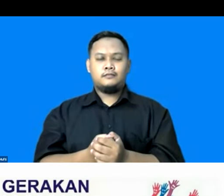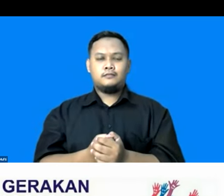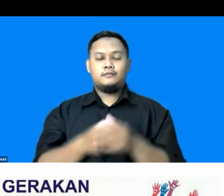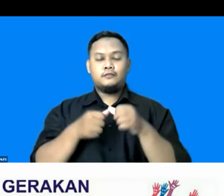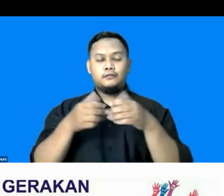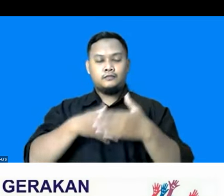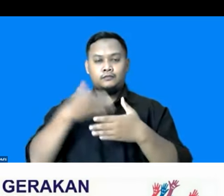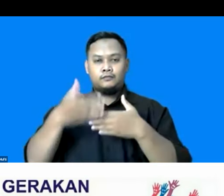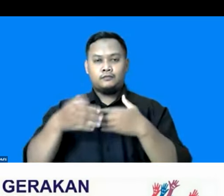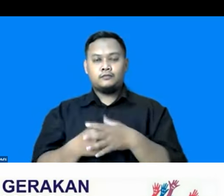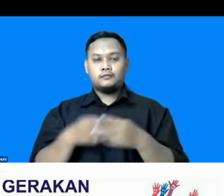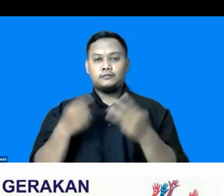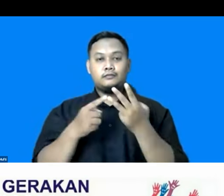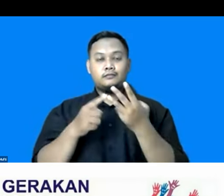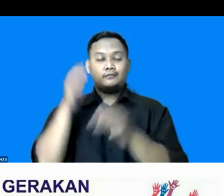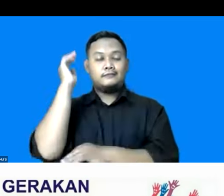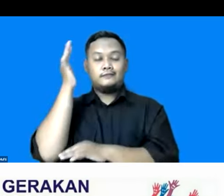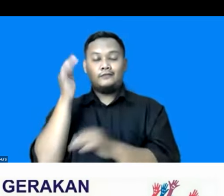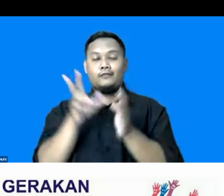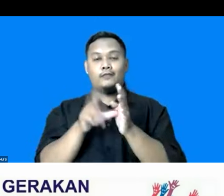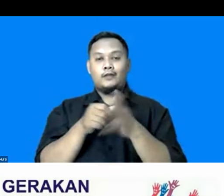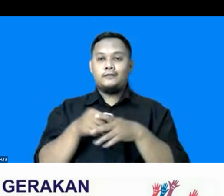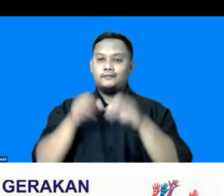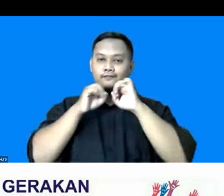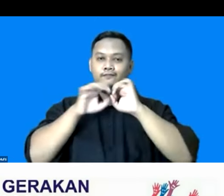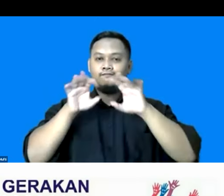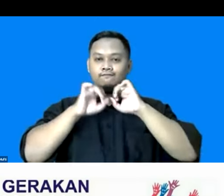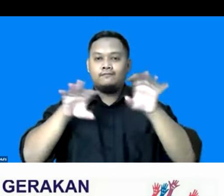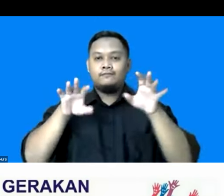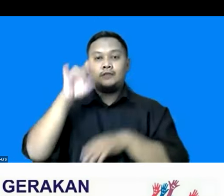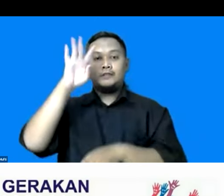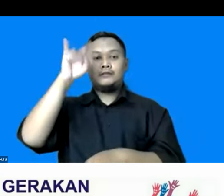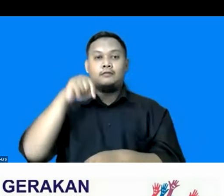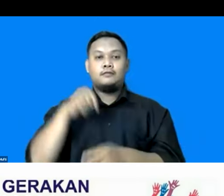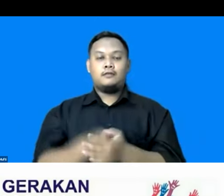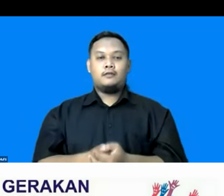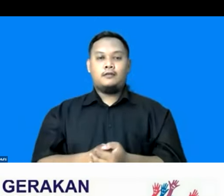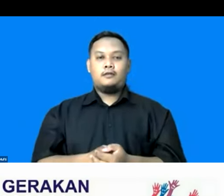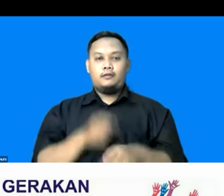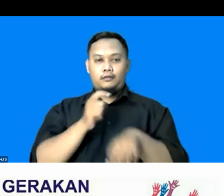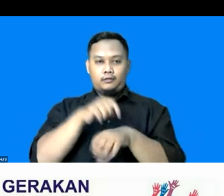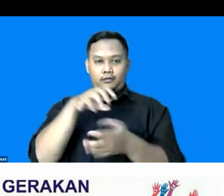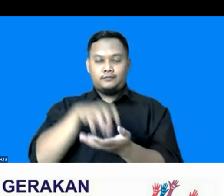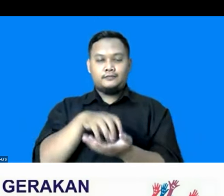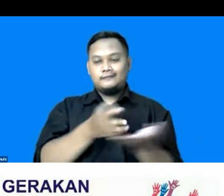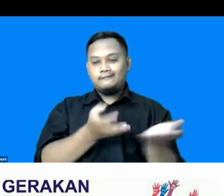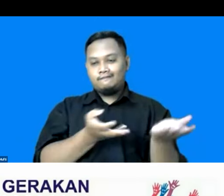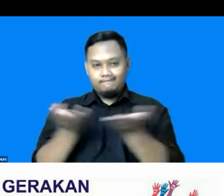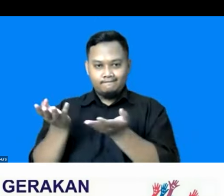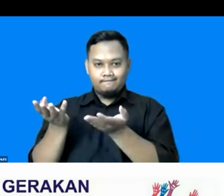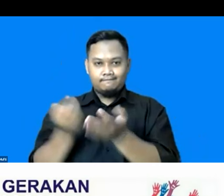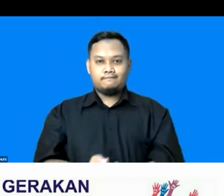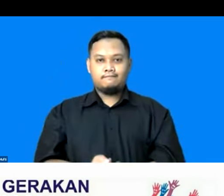Berikut ketiga narasumber yang akan memberikan paparan pada siang hari ini. Waktu dan tempat, saya persilahkan Pak. Terima